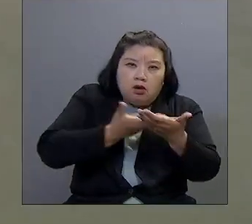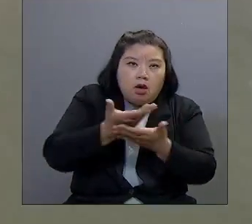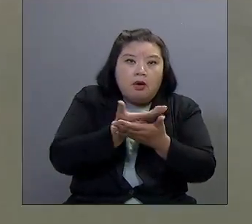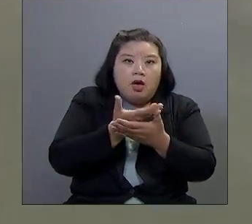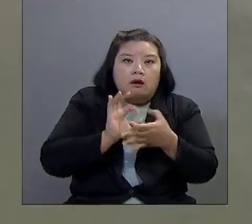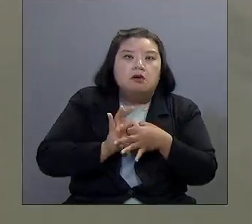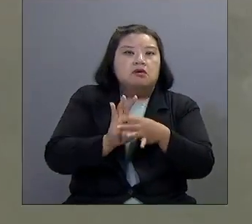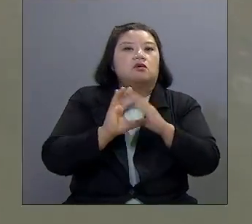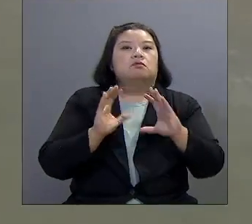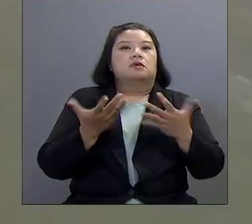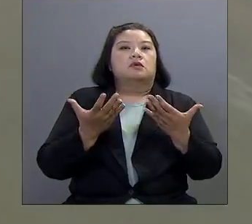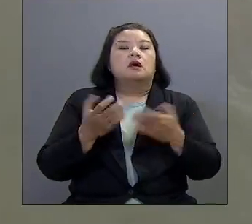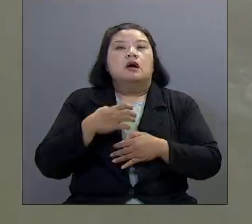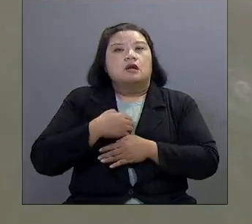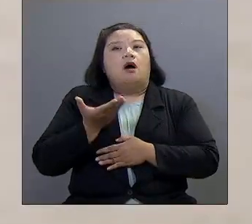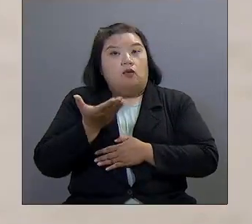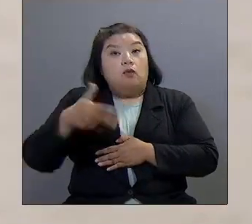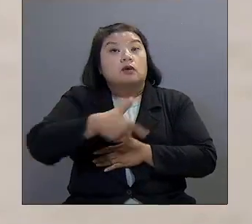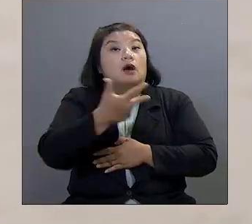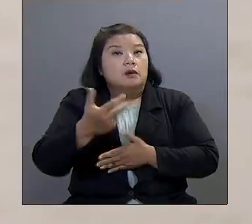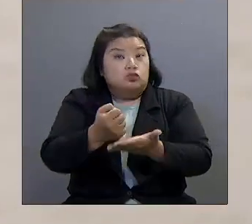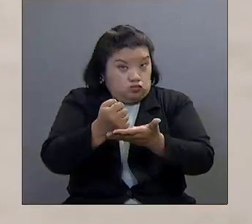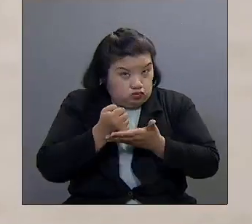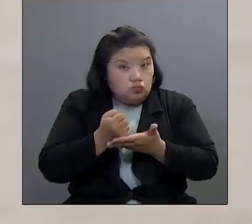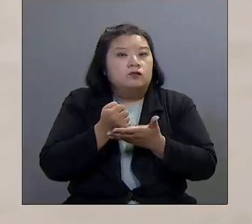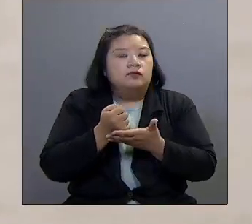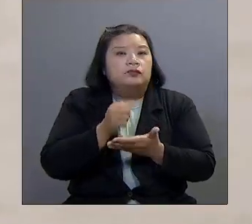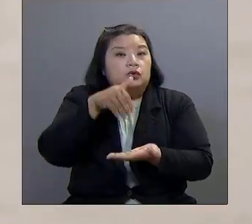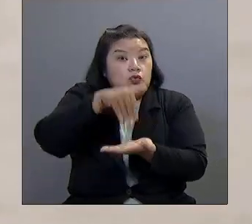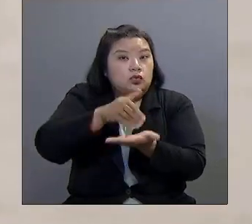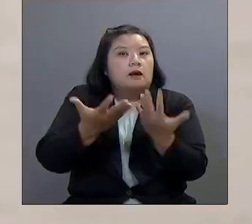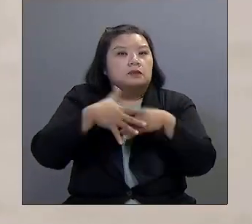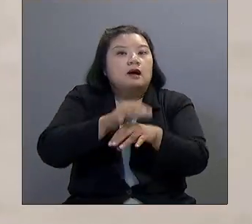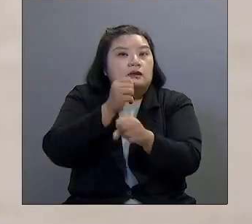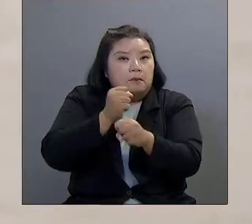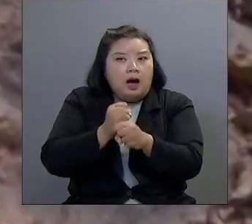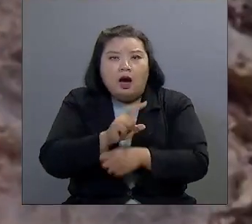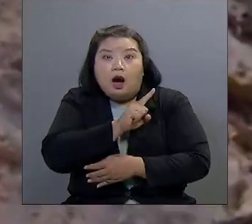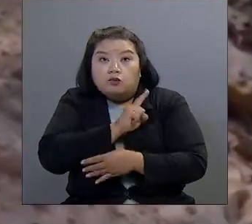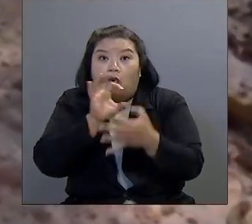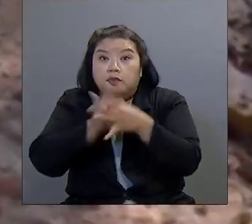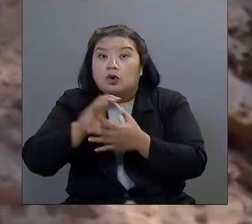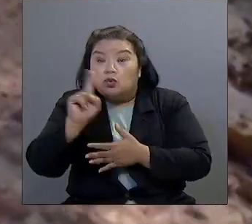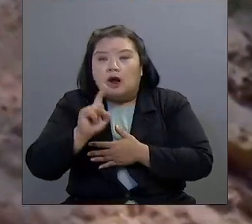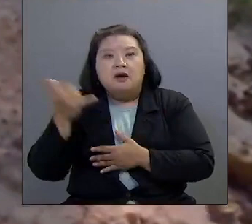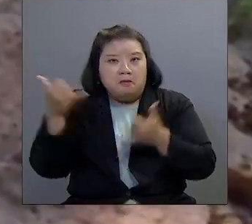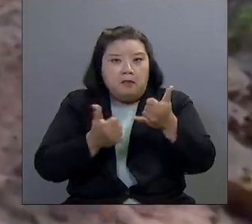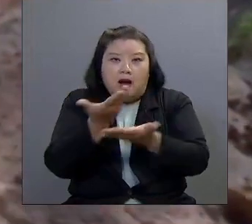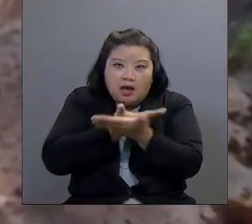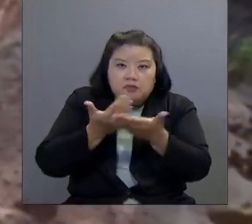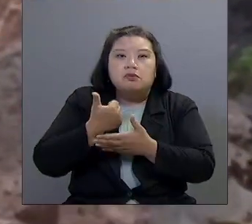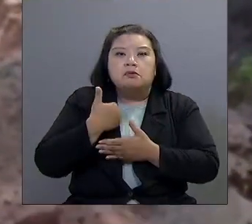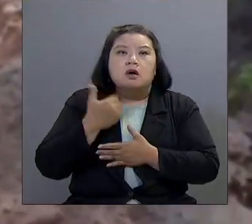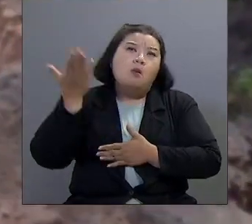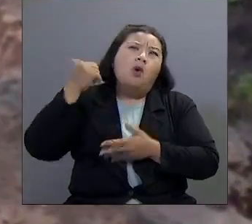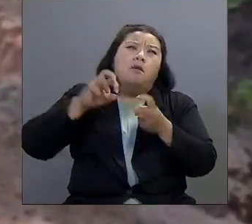ถูกเชอมโยงกัน อยากใหไย PPS เป็นสื่อกลางในการ รบรวงคนที่เกี่วข้องที่ผ่านมาประเดนกักัซะ ชัยฟัง